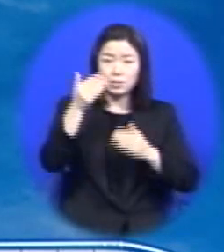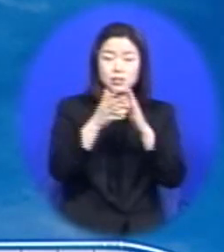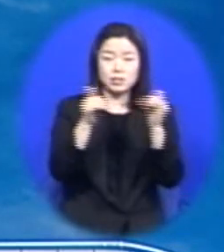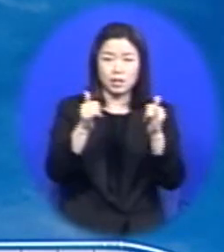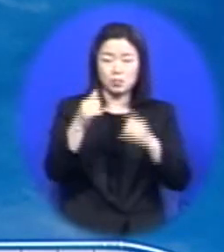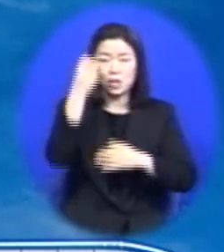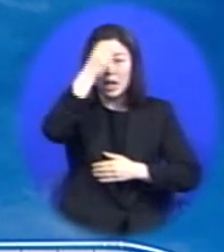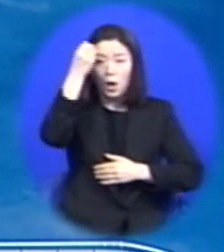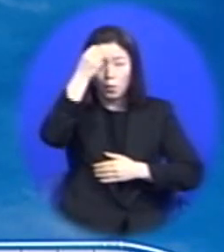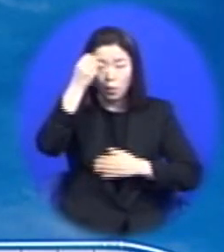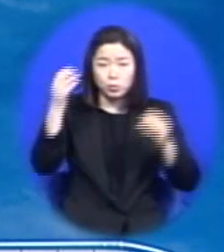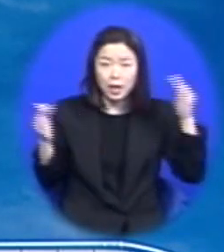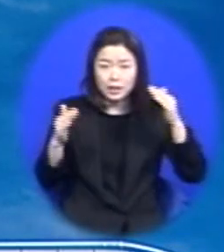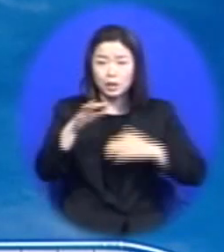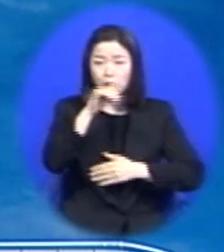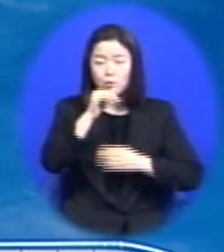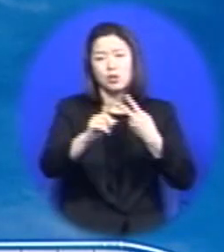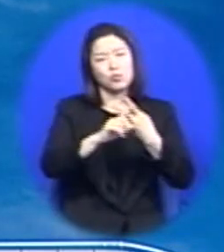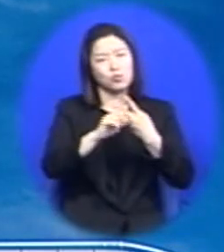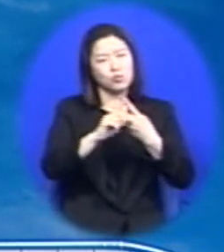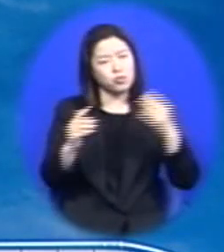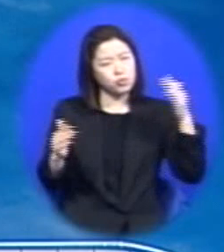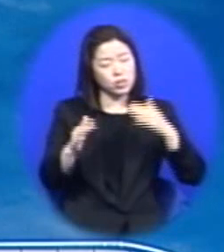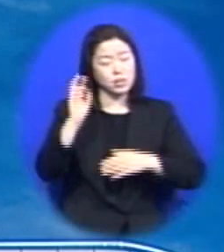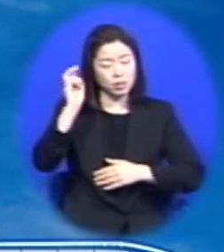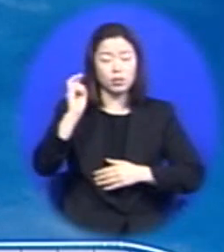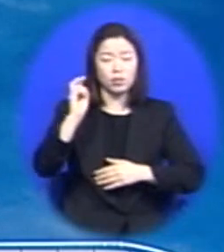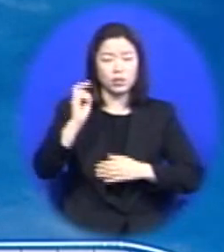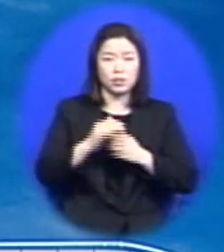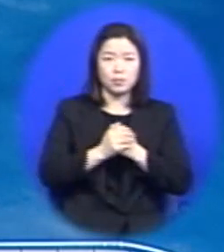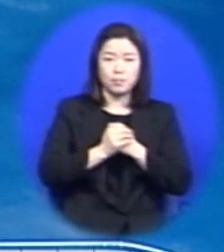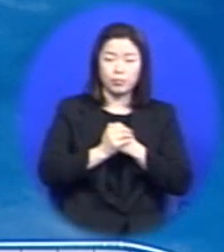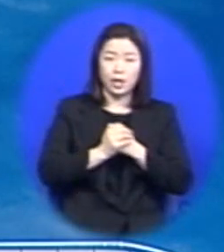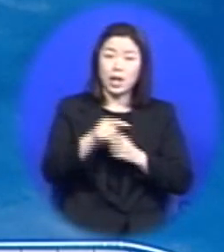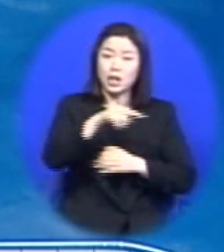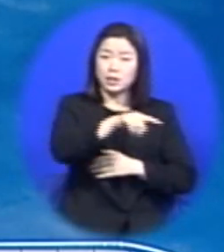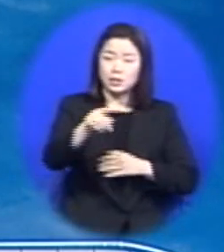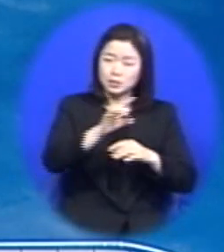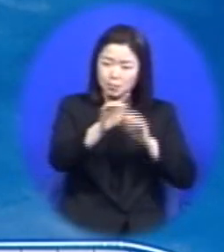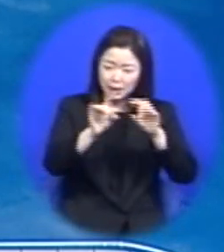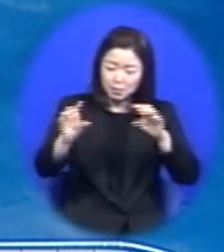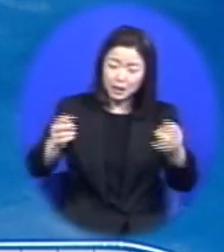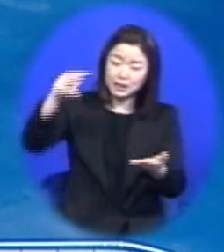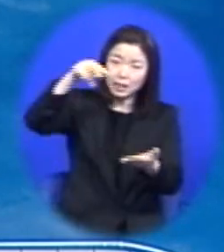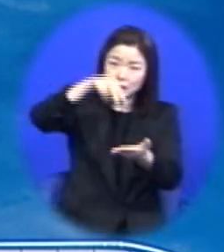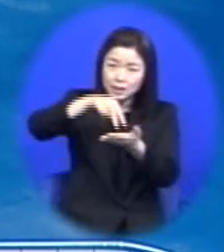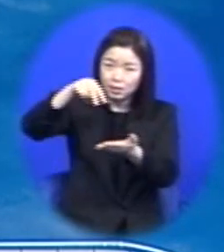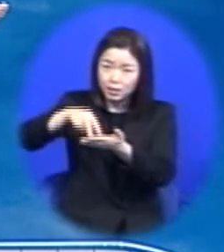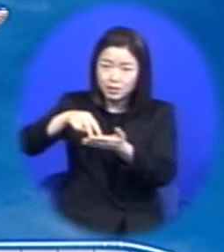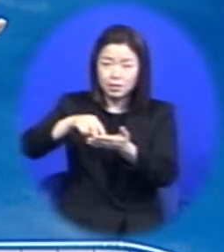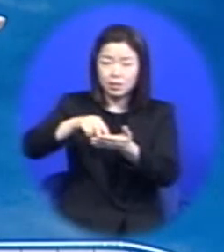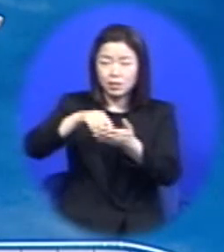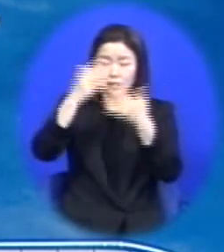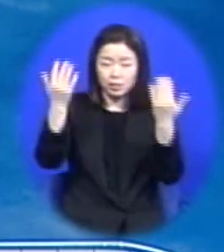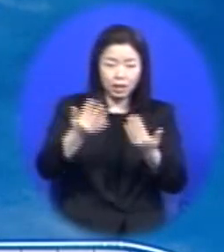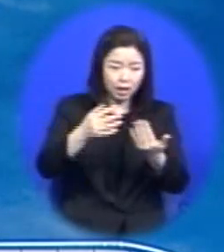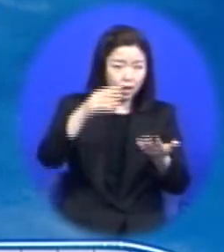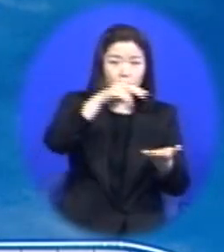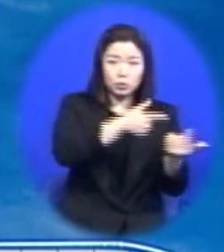고등학생들도 있어요. 중학생도 있었던 것 같아요. 그들이 일어나서 찬양하고 다 일어나는 것도